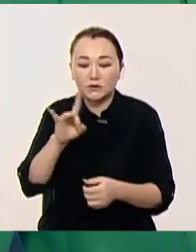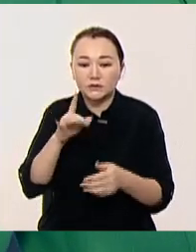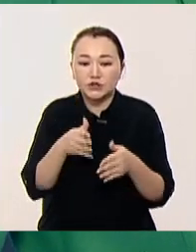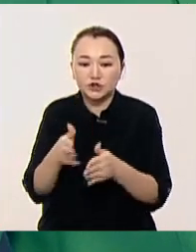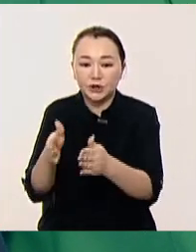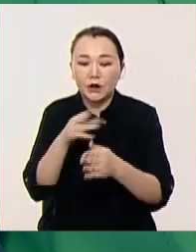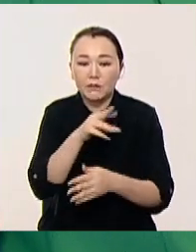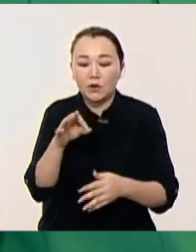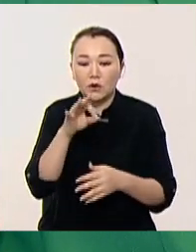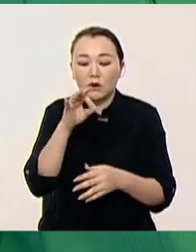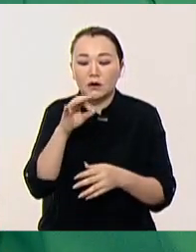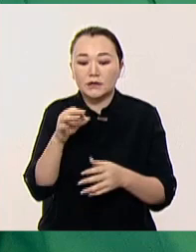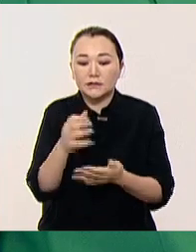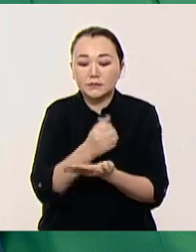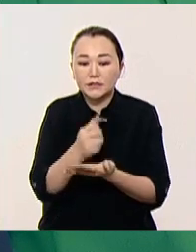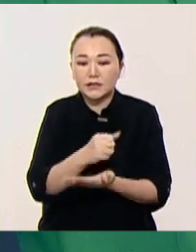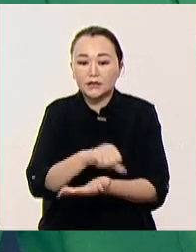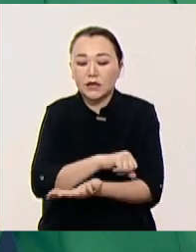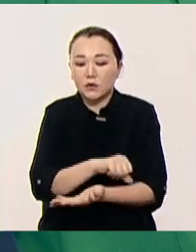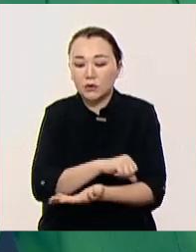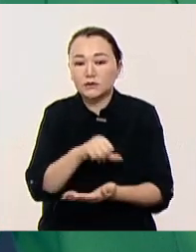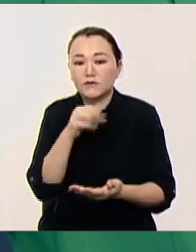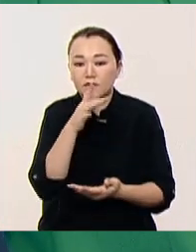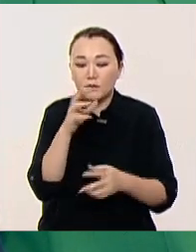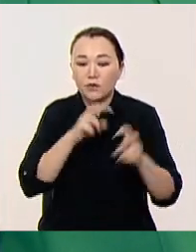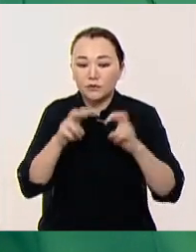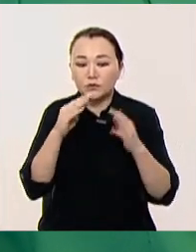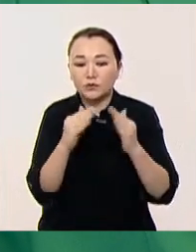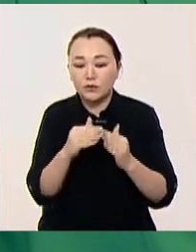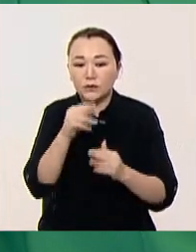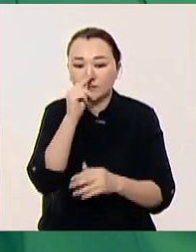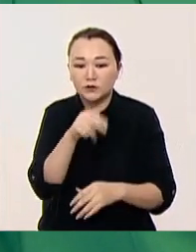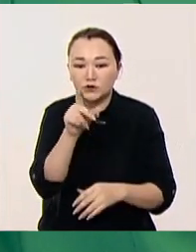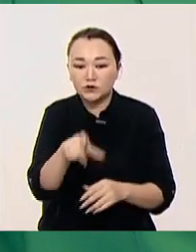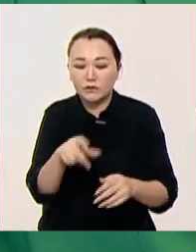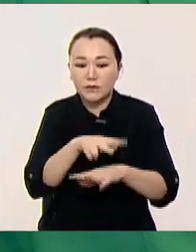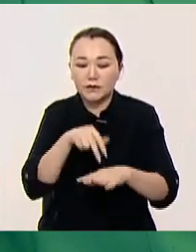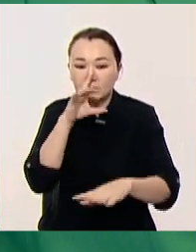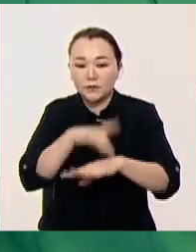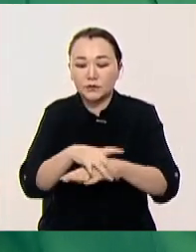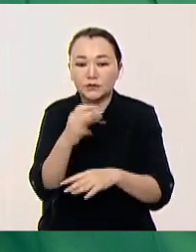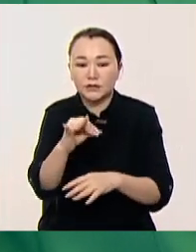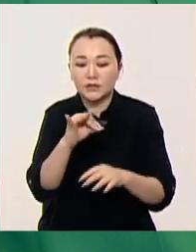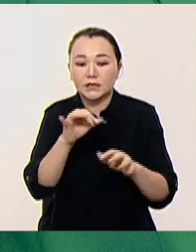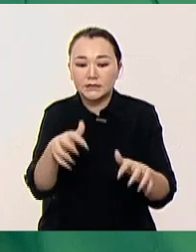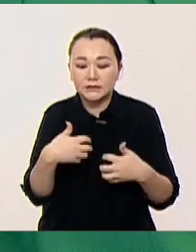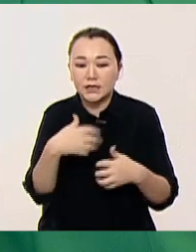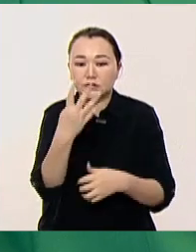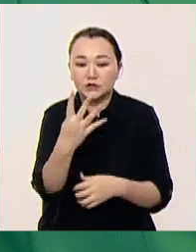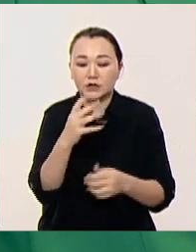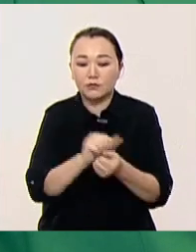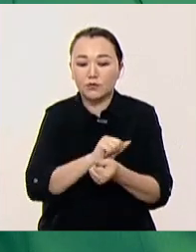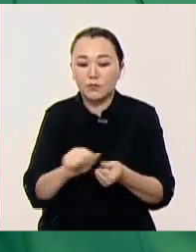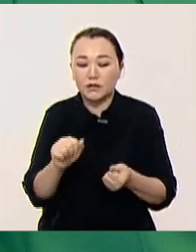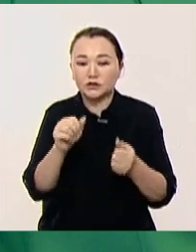течения по подозрению взбытия наркотиков во время обыска в доме подозреваемого полицейские обнаружили и изъяли четыре